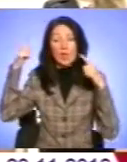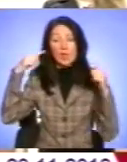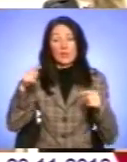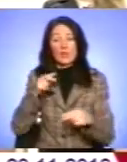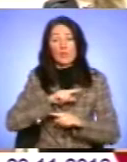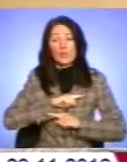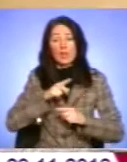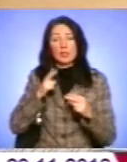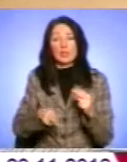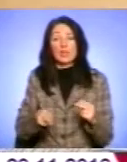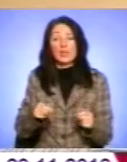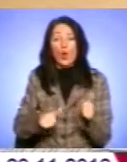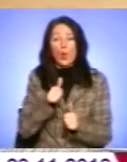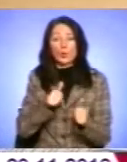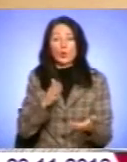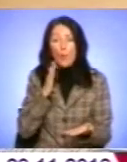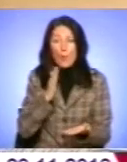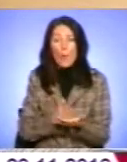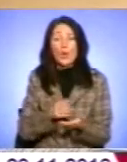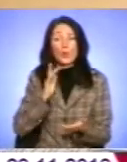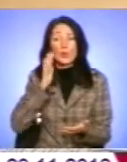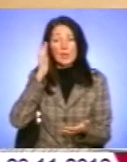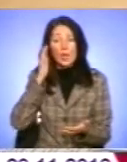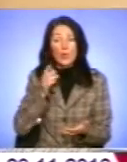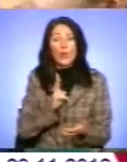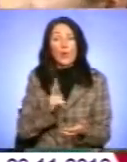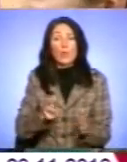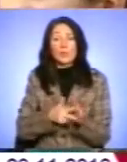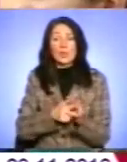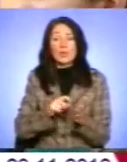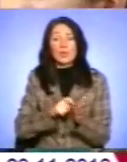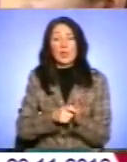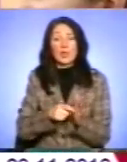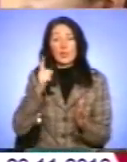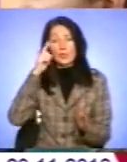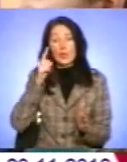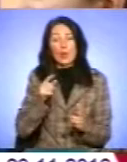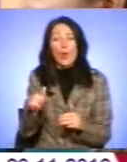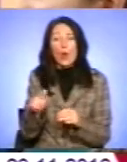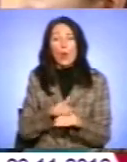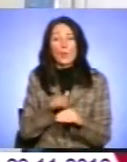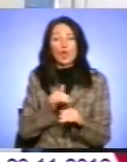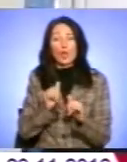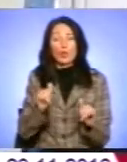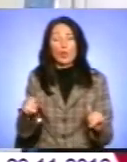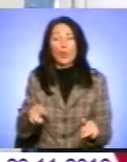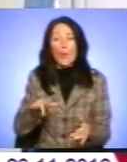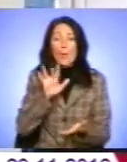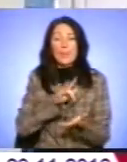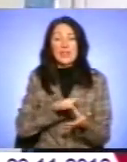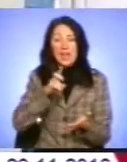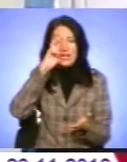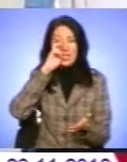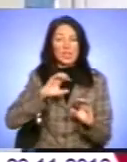конкурсом «Маю ідею», у якому восьмикласники міркували щодо гуманітарного розвитку міста, країни, світу. Вона допомагає